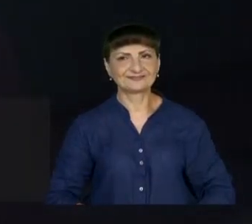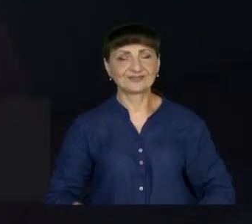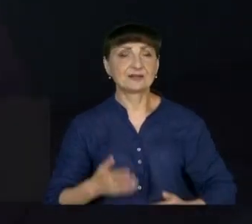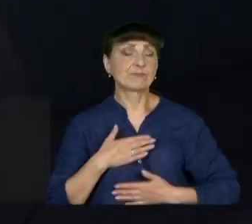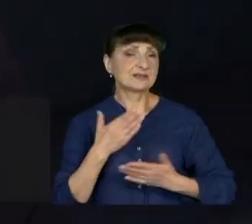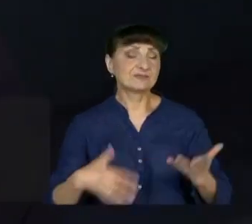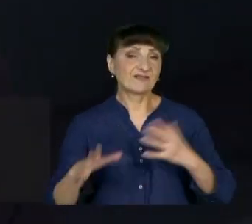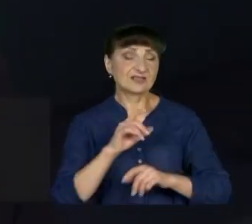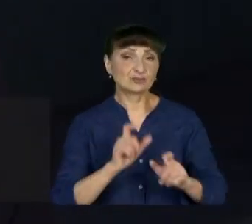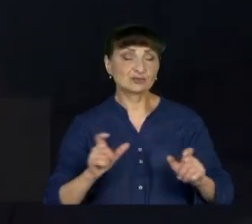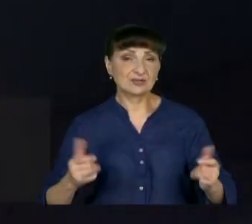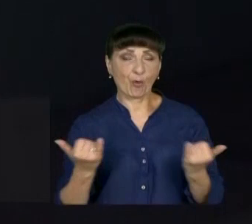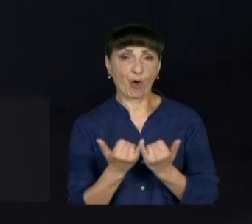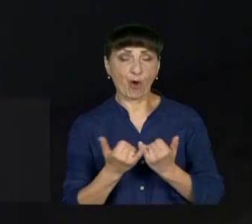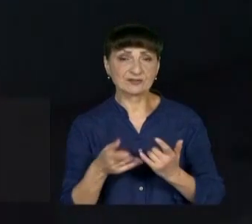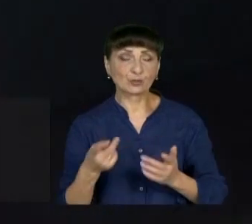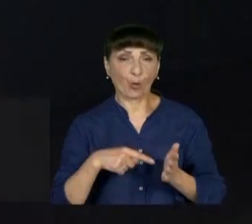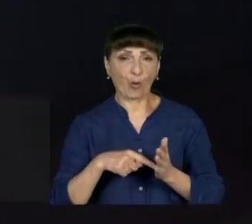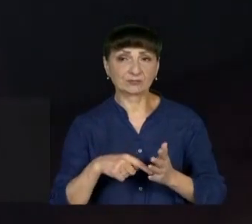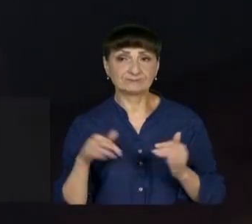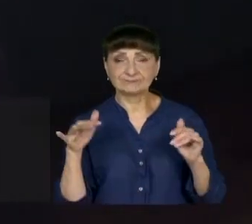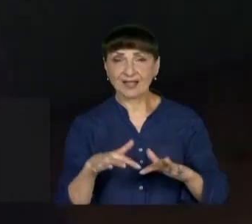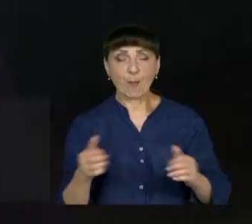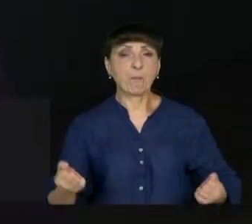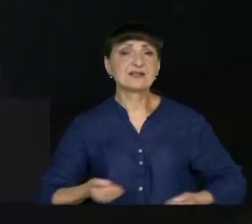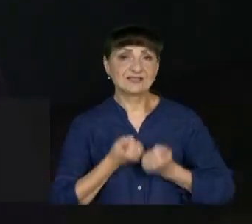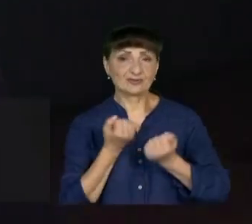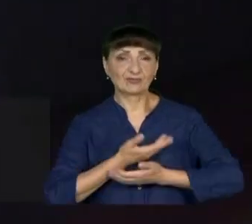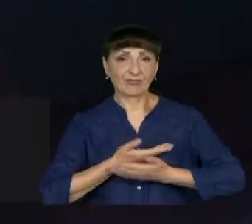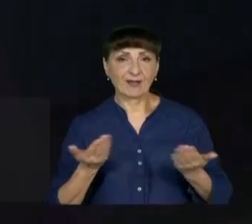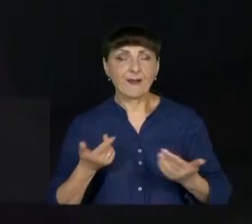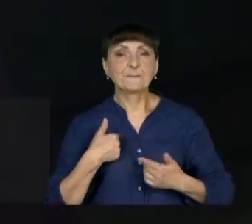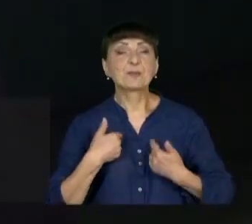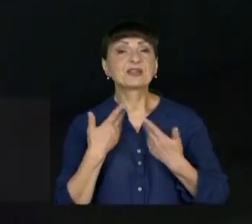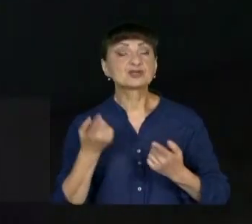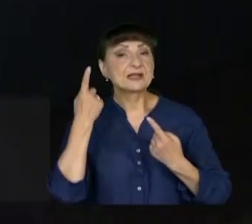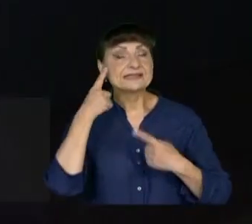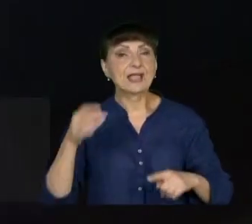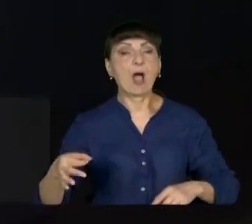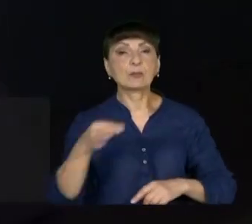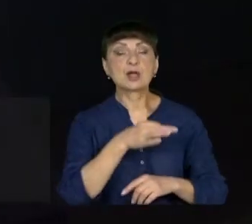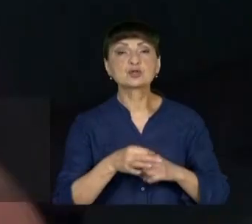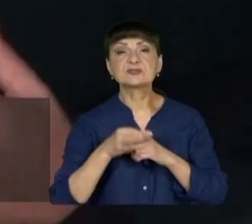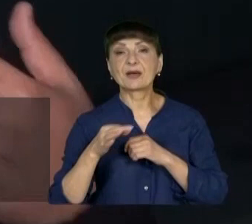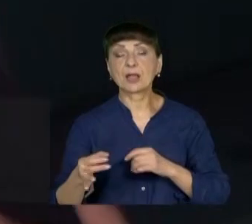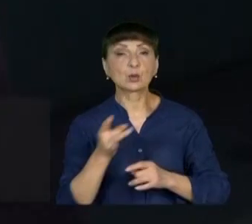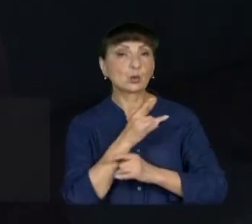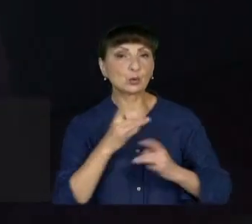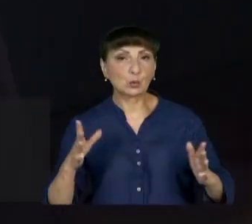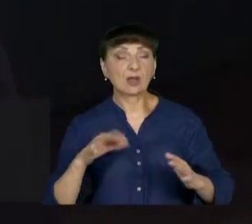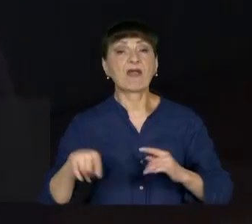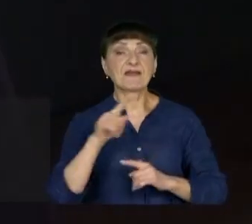Спасибо всем жителям и гостям мероприятия, что поддерживали нас. Мы предложили эту идею областному департаменту культуры, и